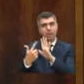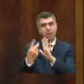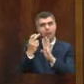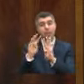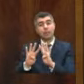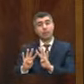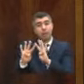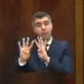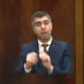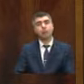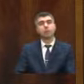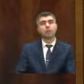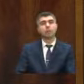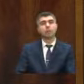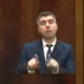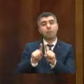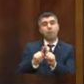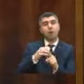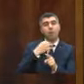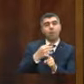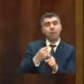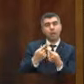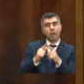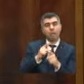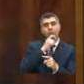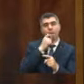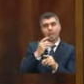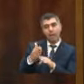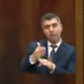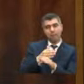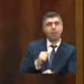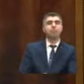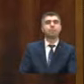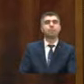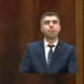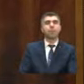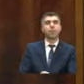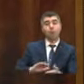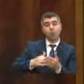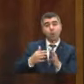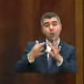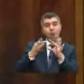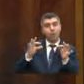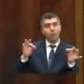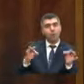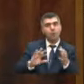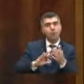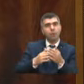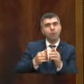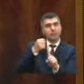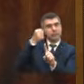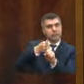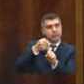2017-2018 إلى تقديم الحصيلة المرحلية الأولى بداية شهر رمضان الماضي، حيث اطلعنا على تفاصيل مختلف